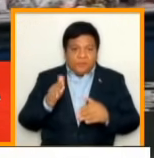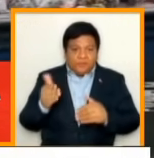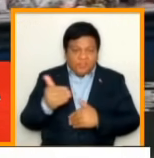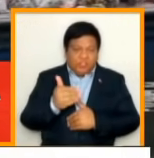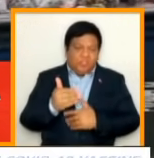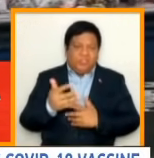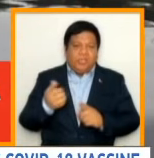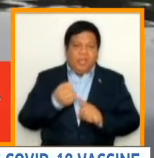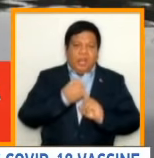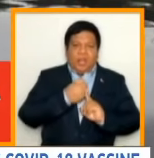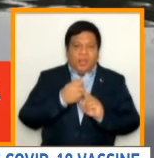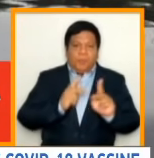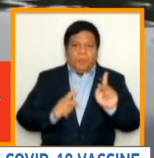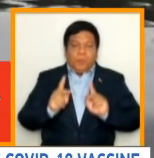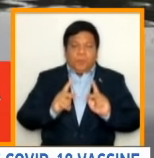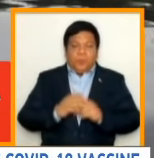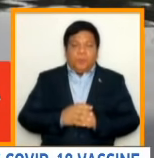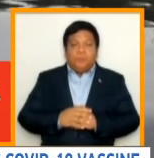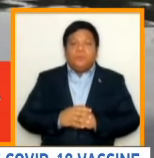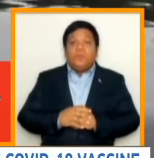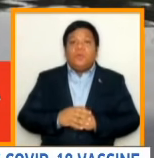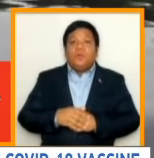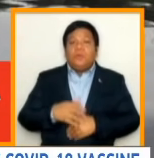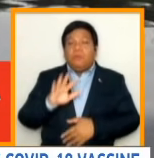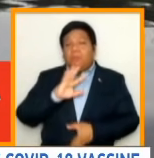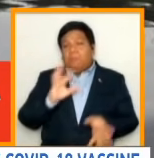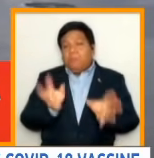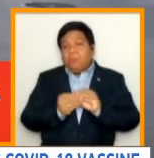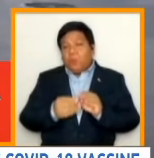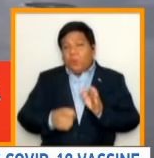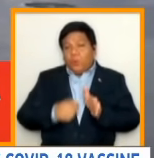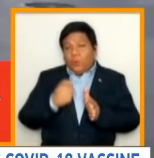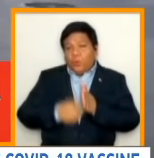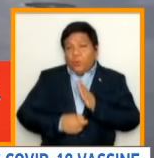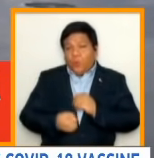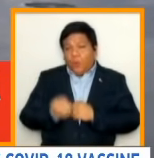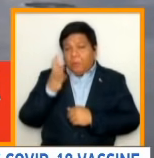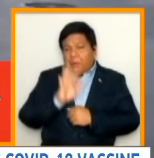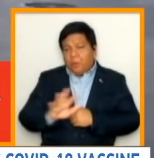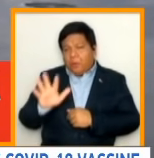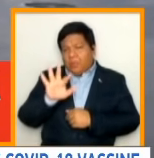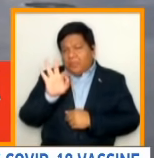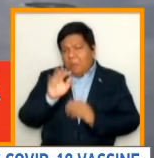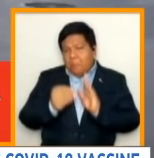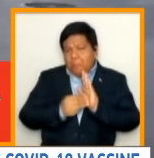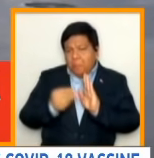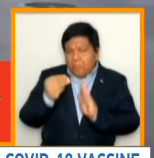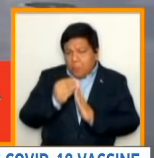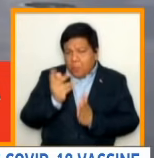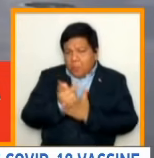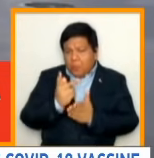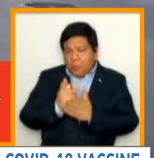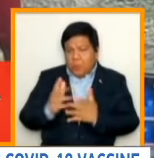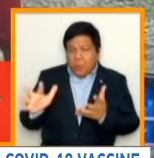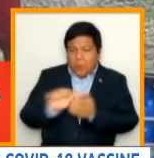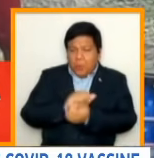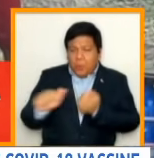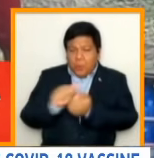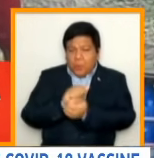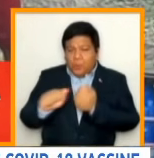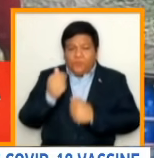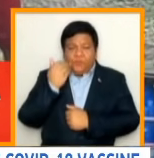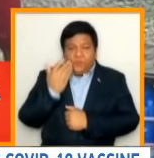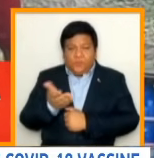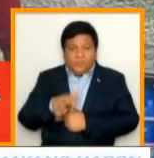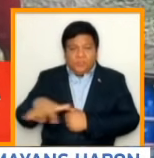Halos 7 na milyong pisong halaga ng mga patay na isda ang laman ng mga sakong ito. Dito yan sa lawa ng Taal, partikular sa bayan ng Talisay.